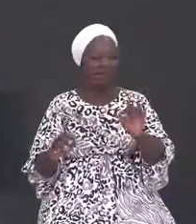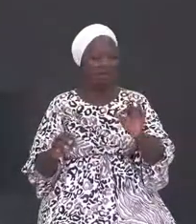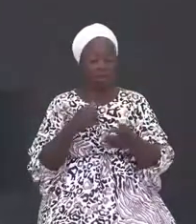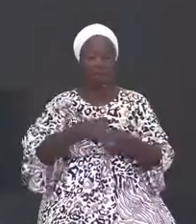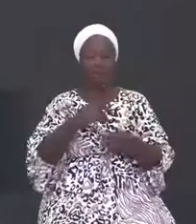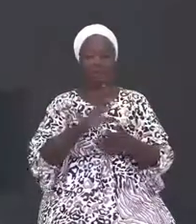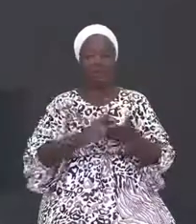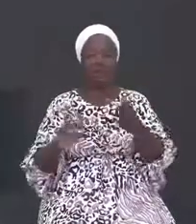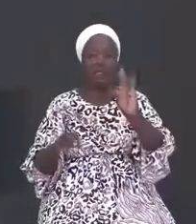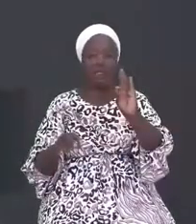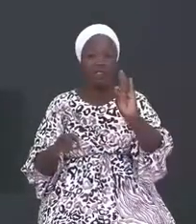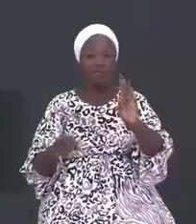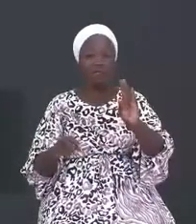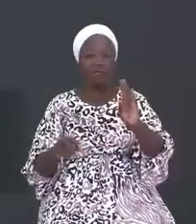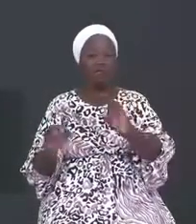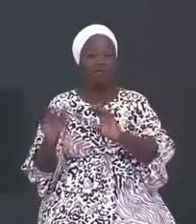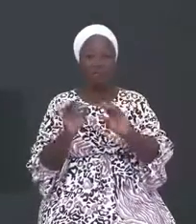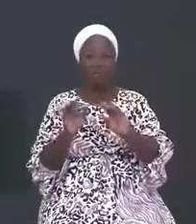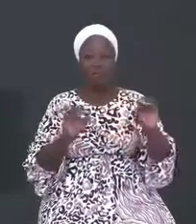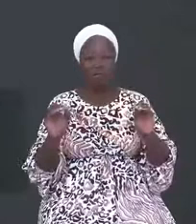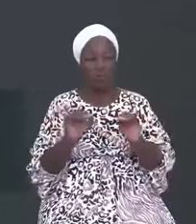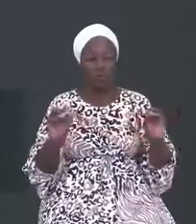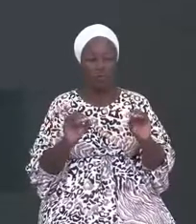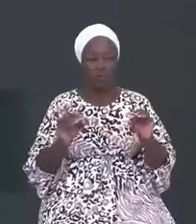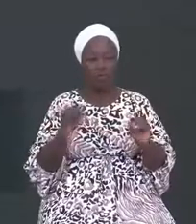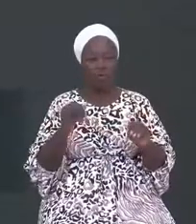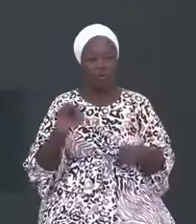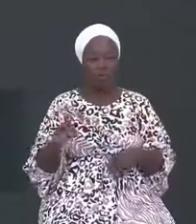verset 8, lui second. Ils ne peuvent se racheter l'un l'autre.